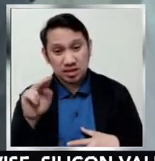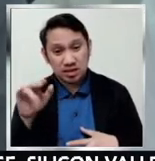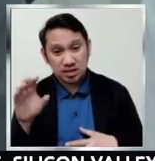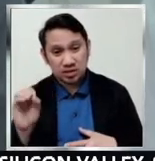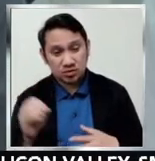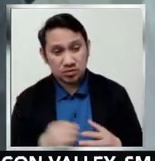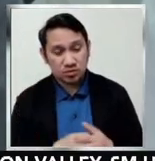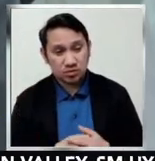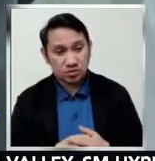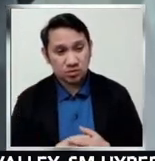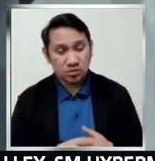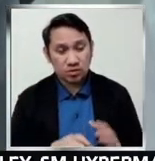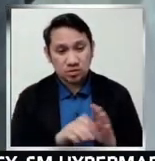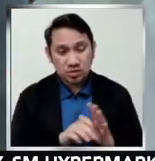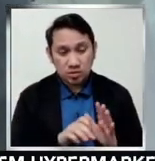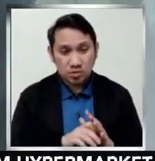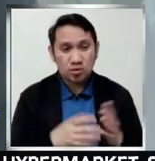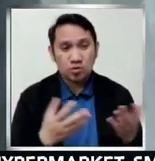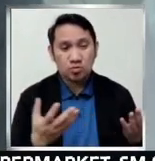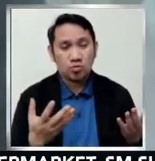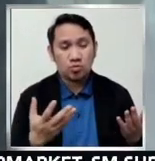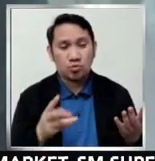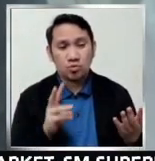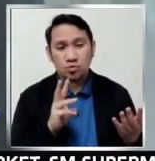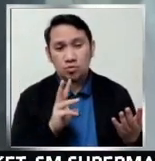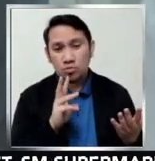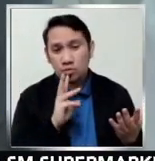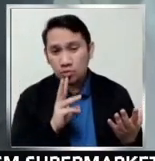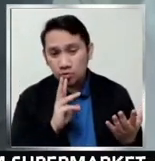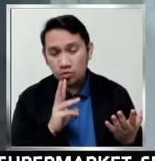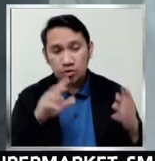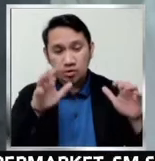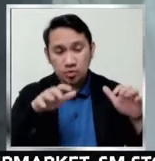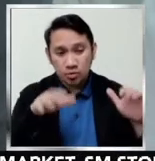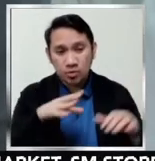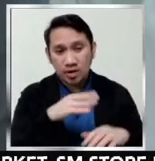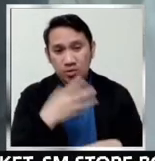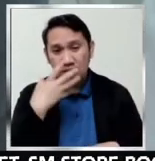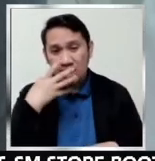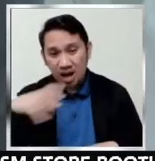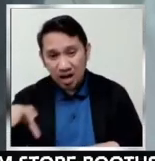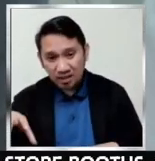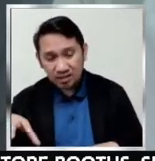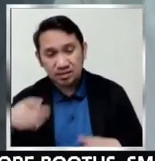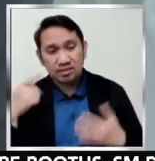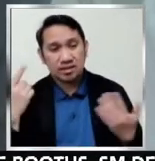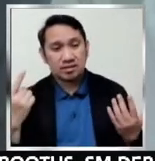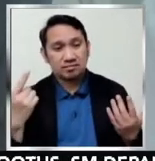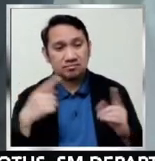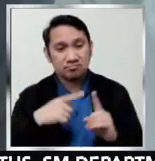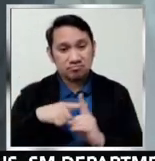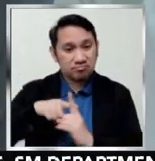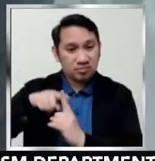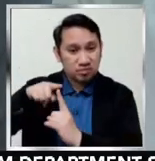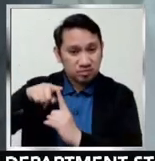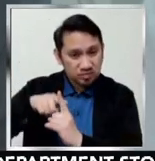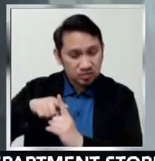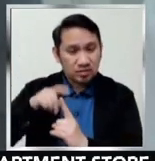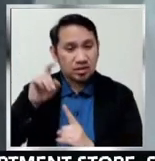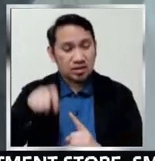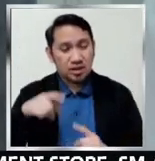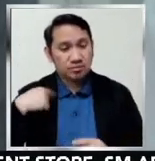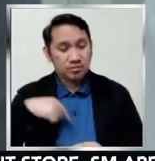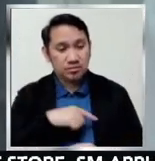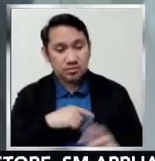yung mainit na temperature for next dry season natin. Yun po yung ating medyo dapat natin paghandaan. Yun yung